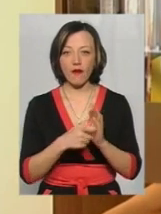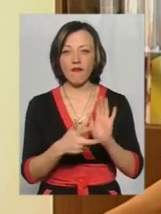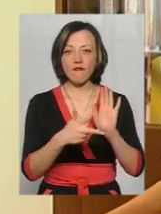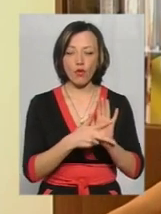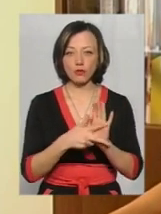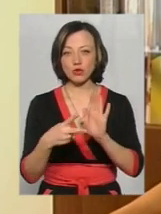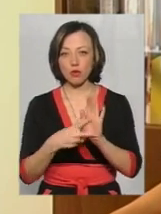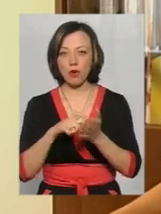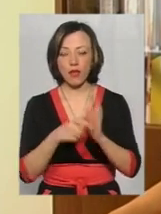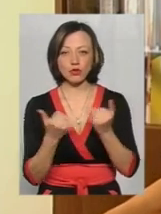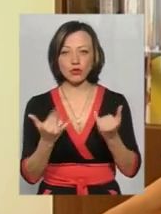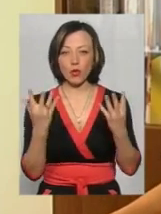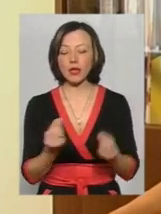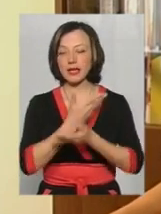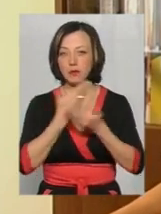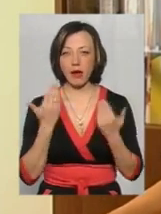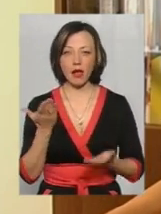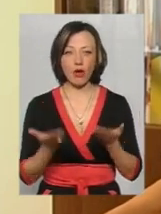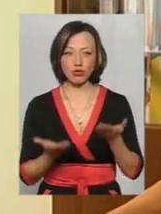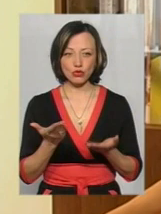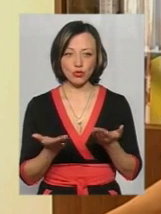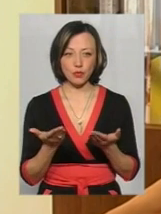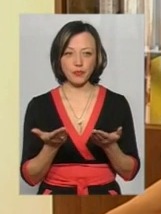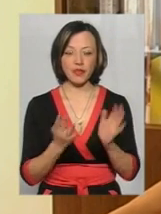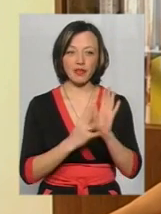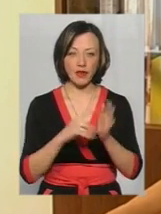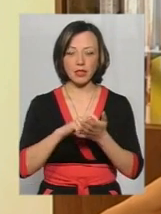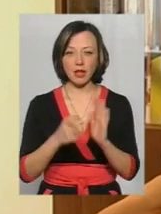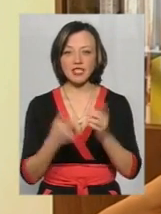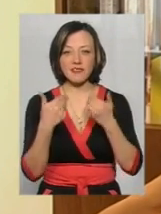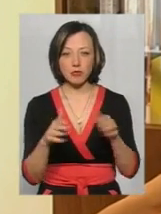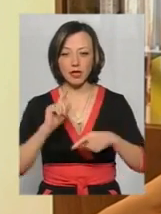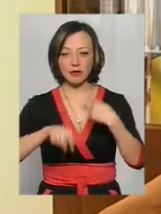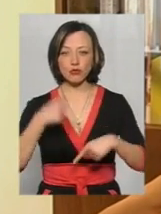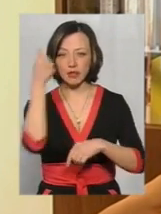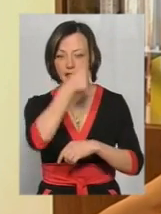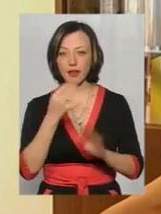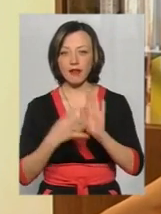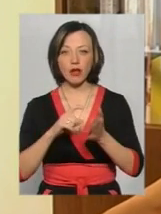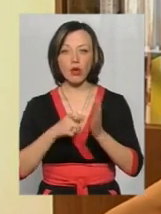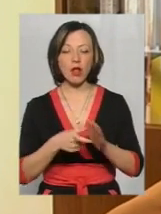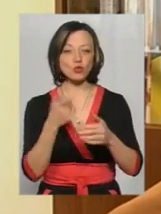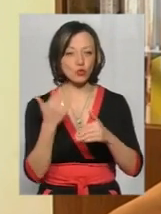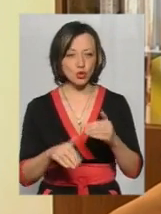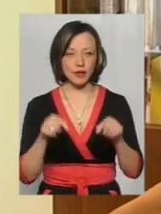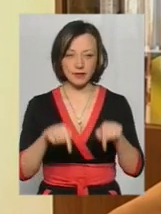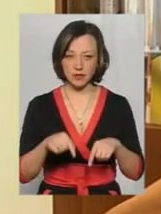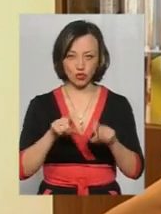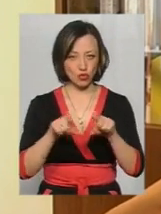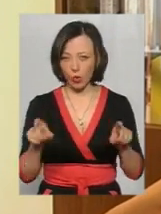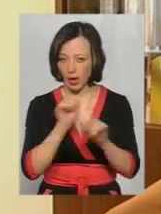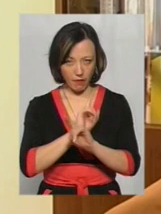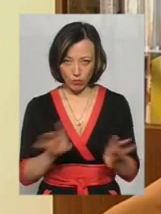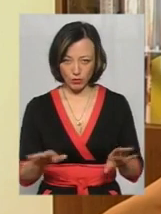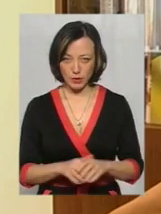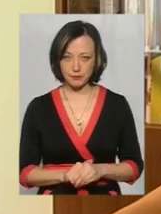8-7 класу на сьогодні немає. Тобто, якщо 9 клас випуститься на наступний рік, 9 класу вже у цій школі не